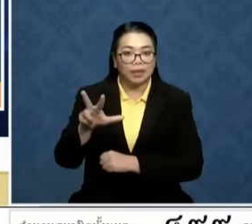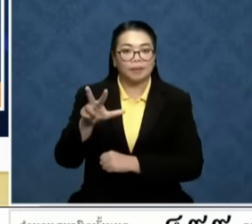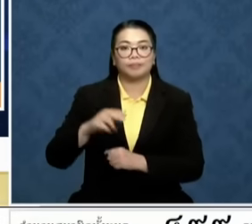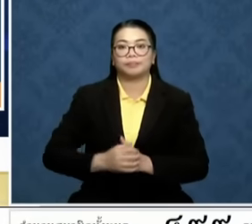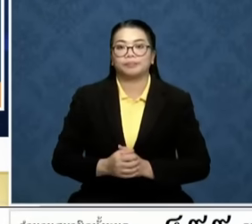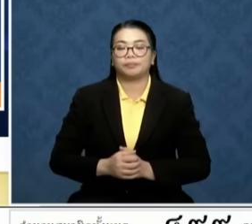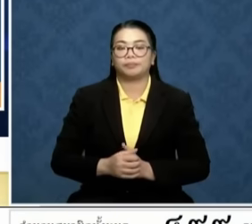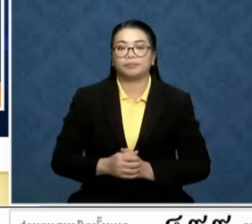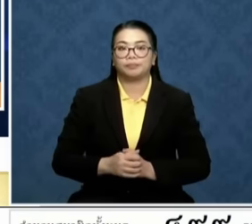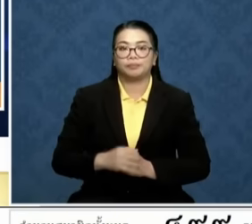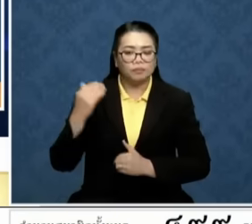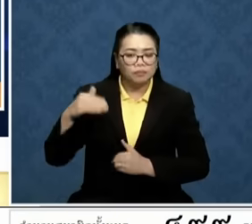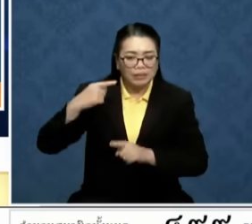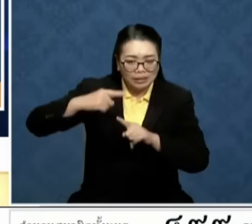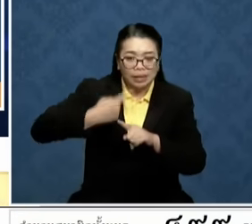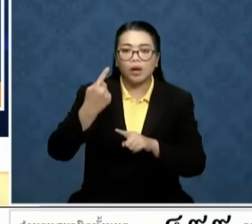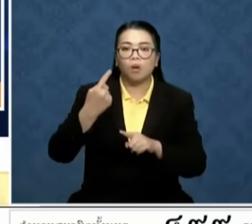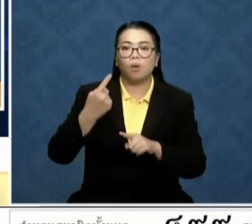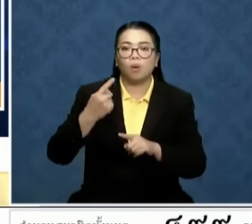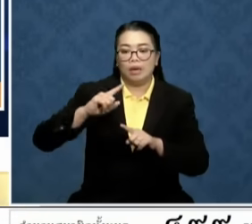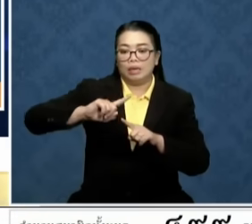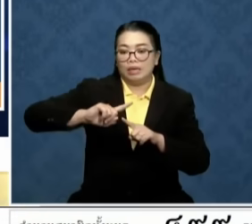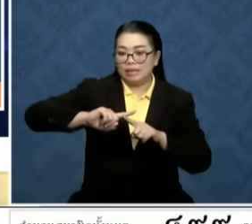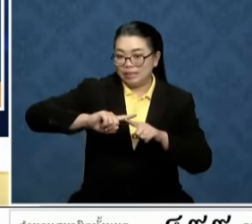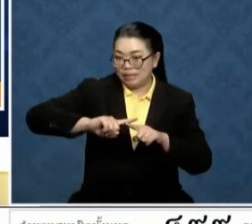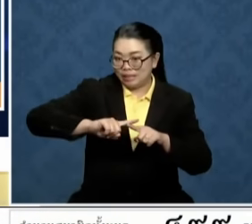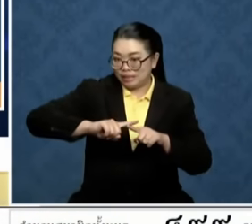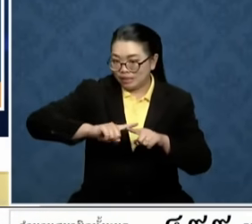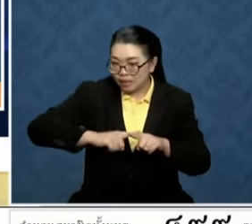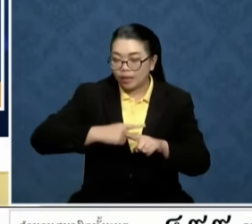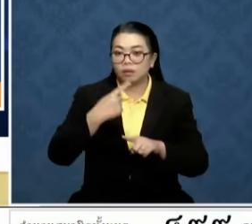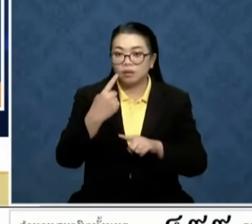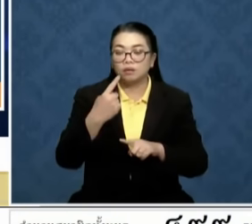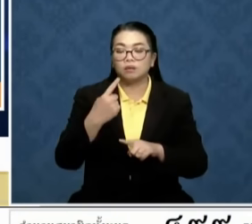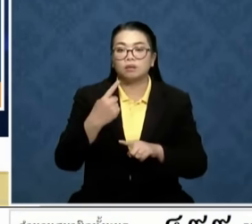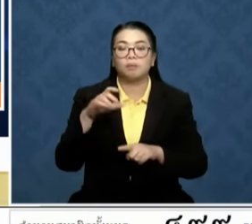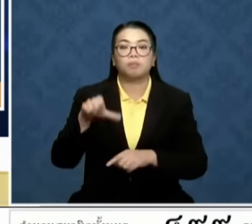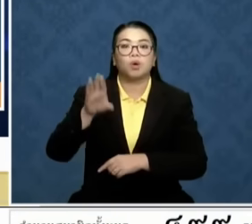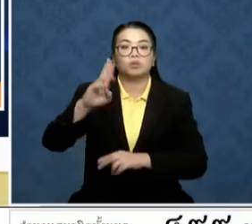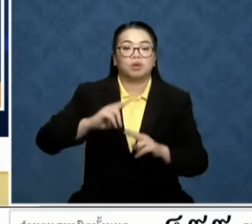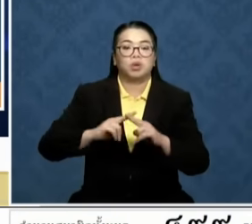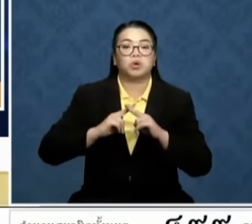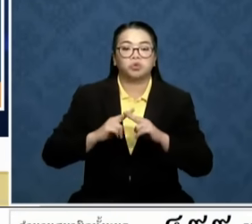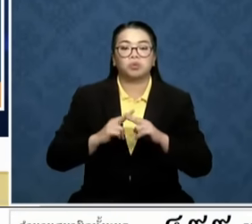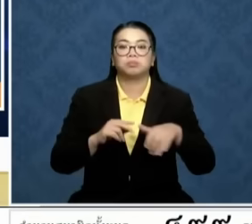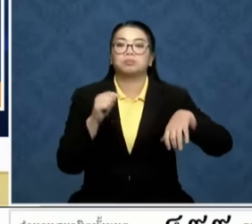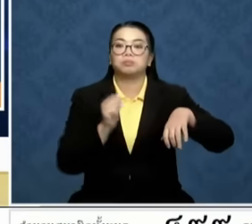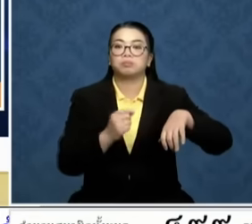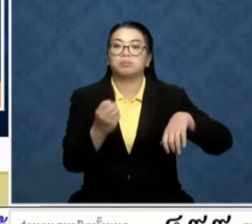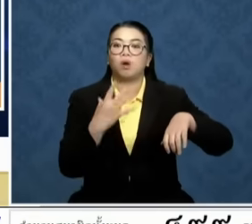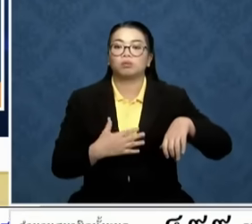2553ผ่านไปเดือนเดียวท่านประธานมกราคม2554ทางบริษัทเอกชนผู้ทำวิจัยเนี่ยบอก